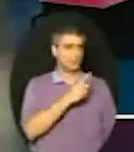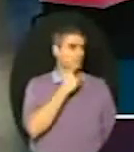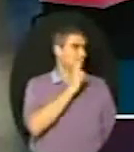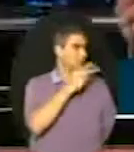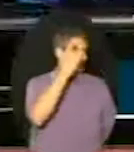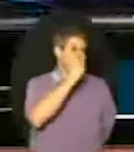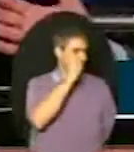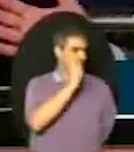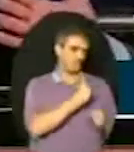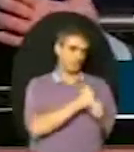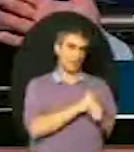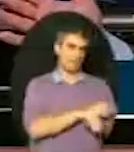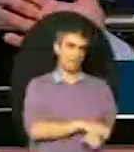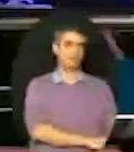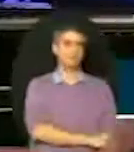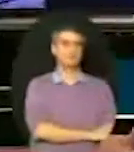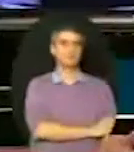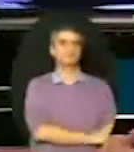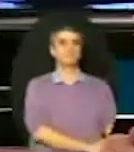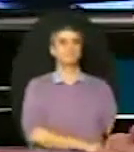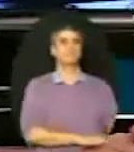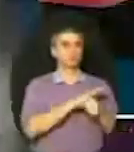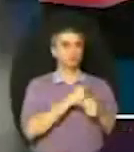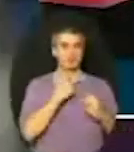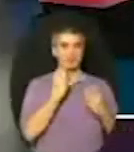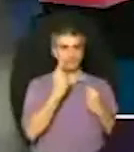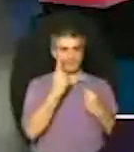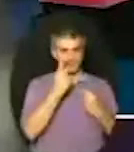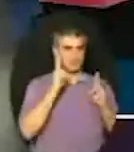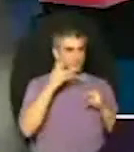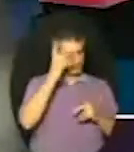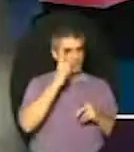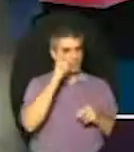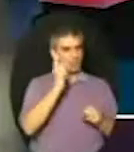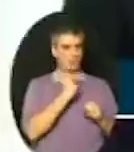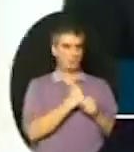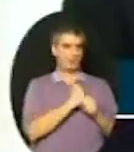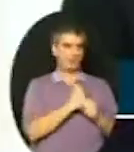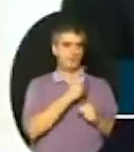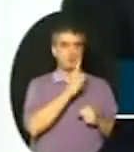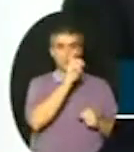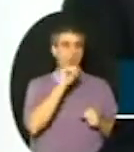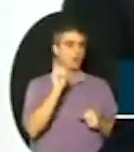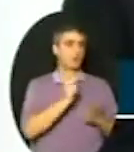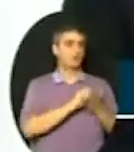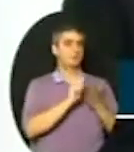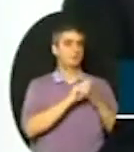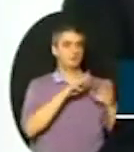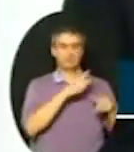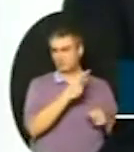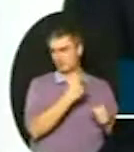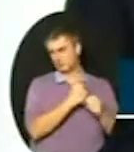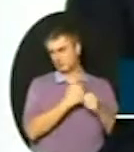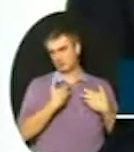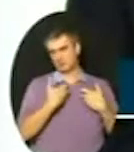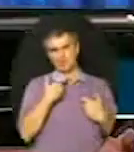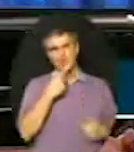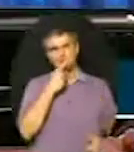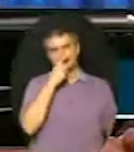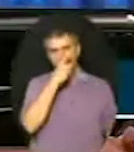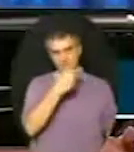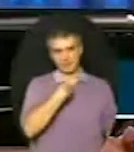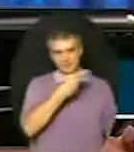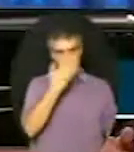תפקידו, כלפי האזרחים. תשמע, שכנעת אותי בדבר אחד, יש עתיד לא יודעים לעבוד. כנראה שכל משרדי הממשלה שלהם, אתה ואני היינו